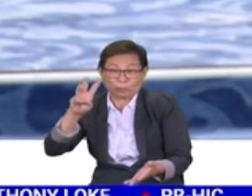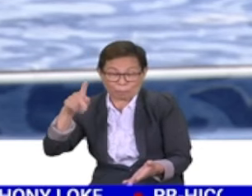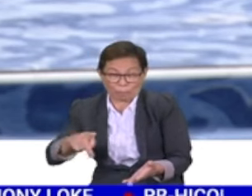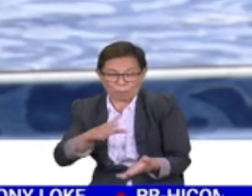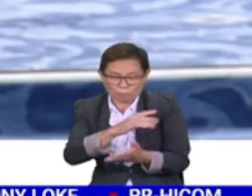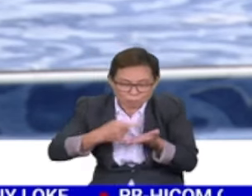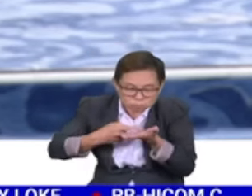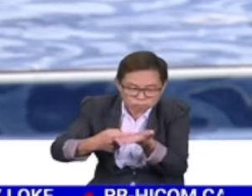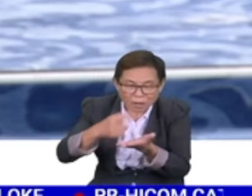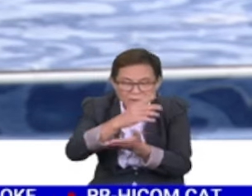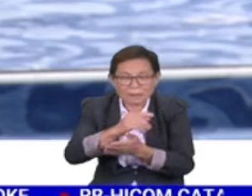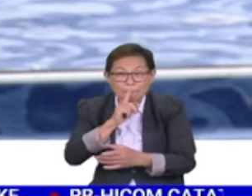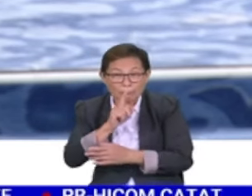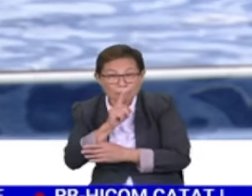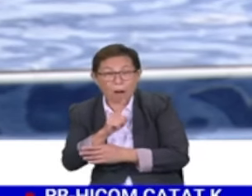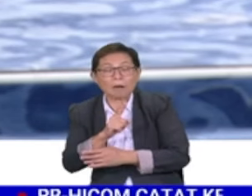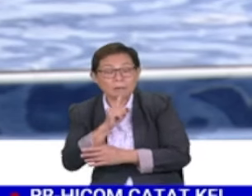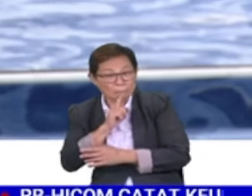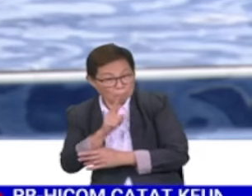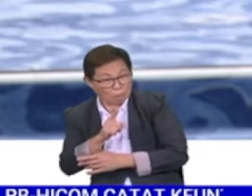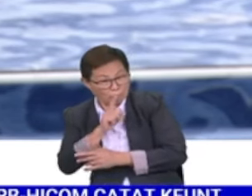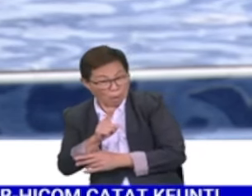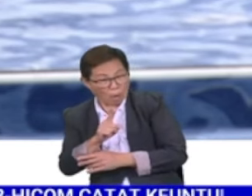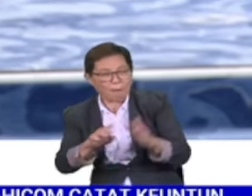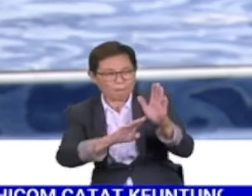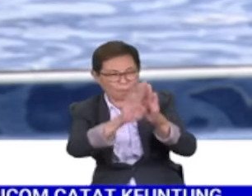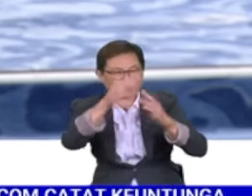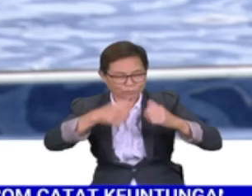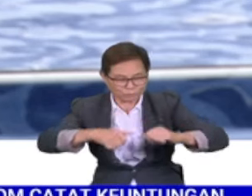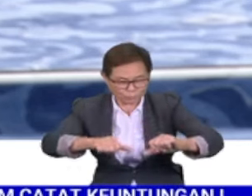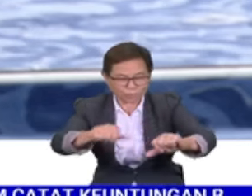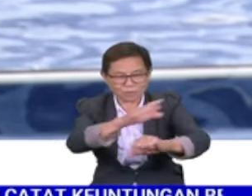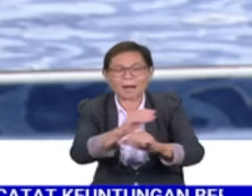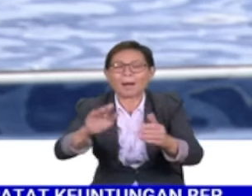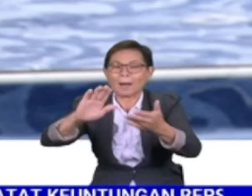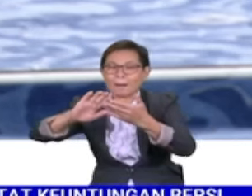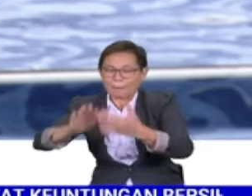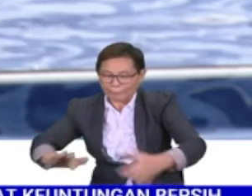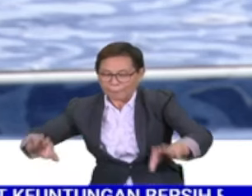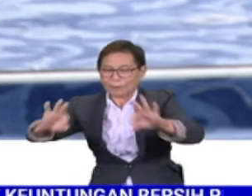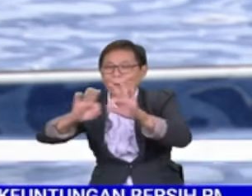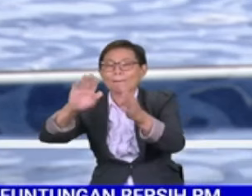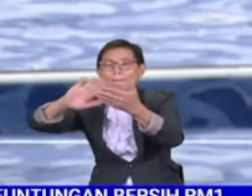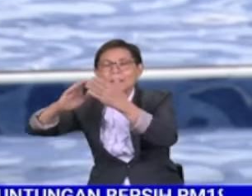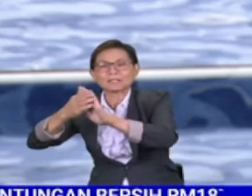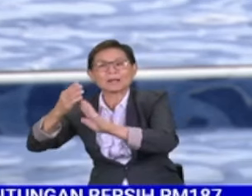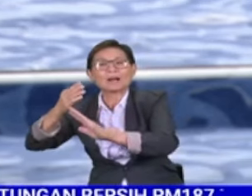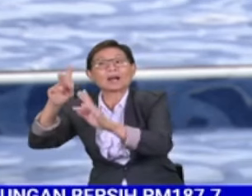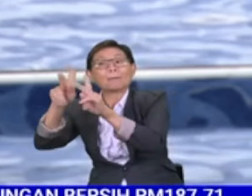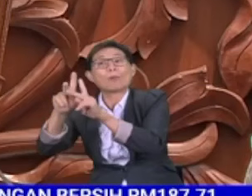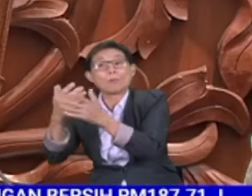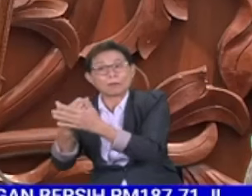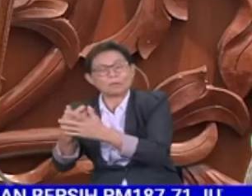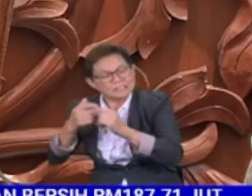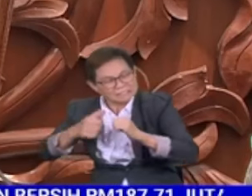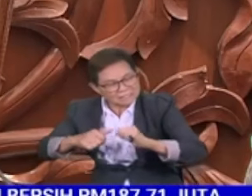pembangunan berjalan. Tetapi kepentingan masyarakat Melayu di Kampung Baru tetap